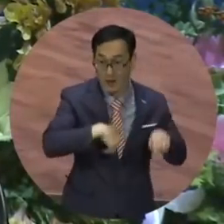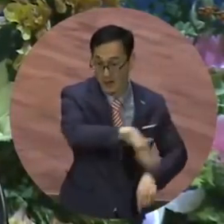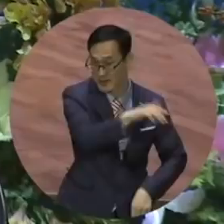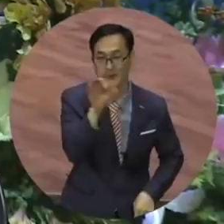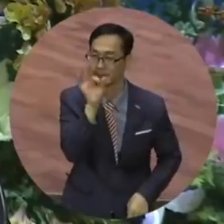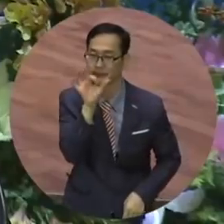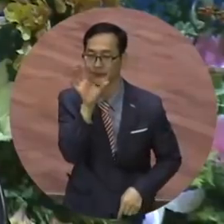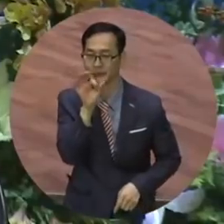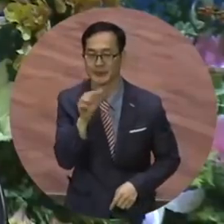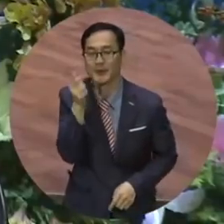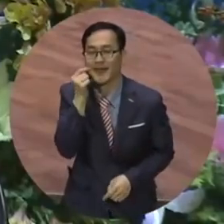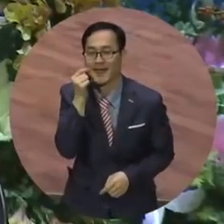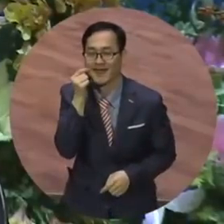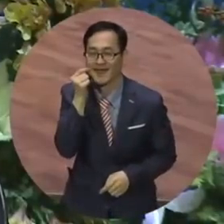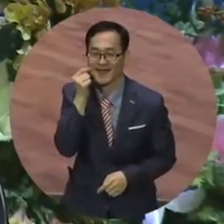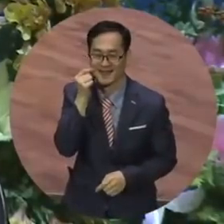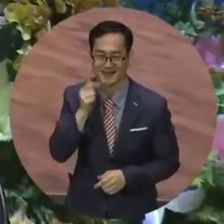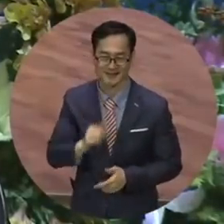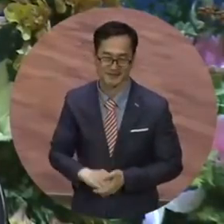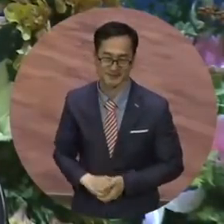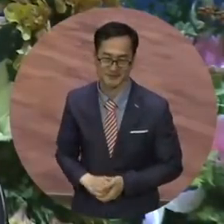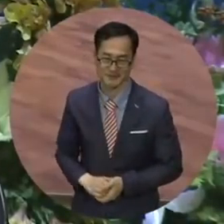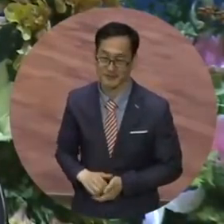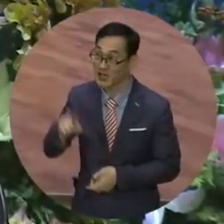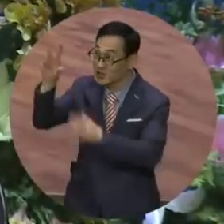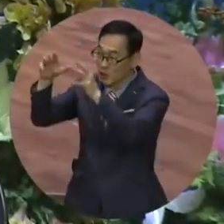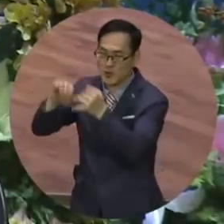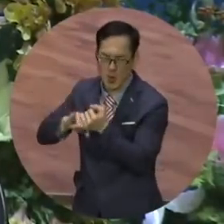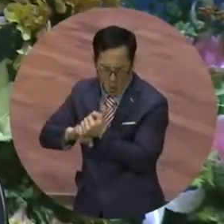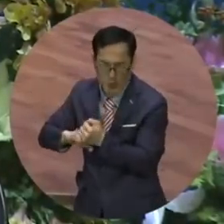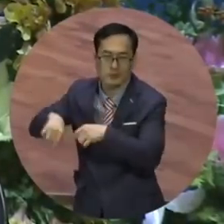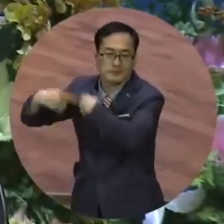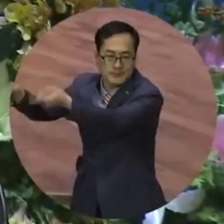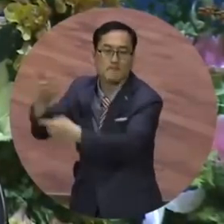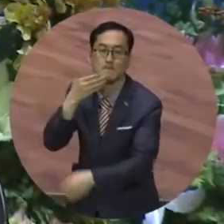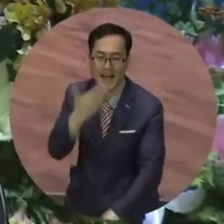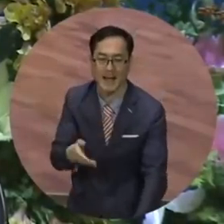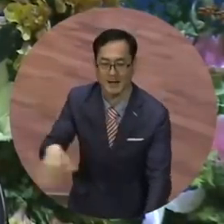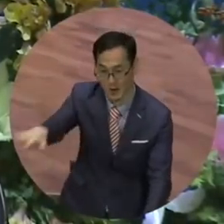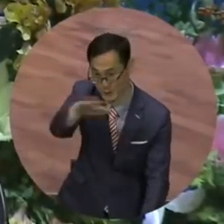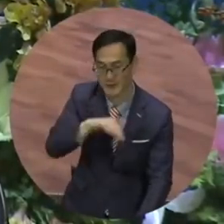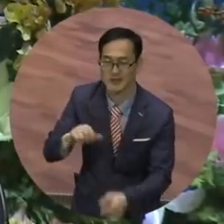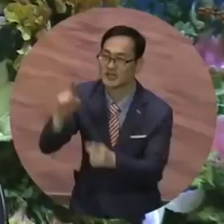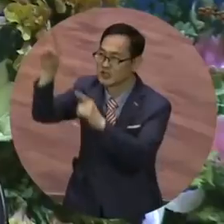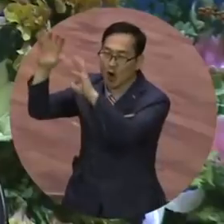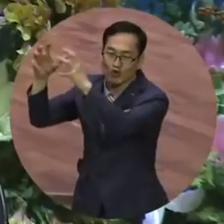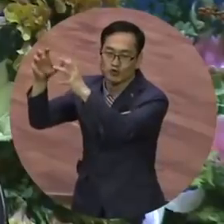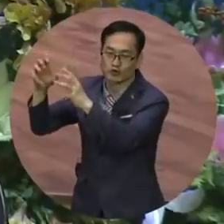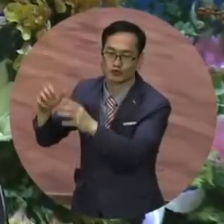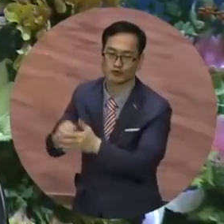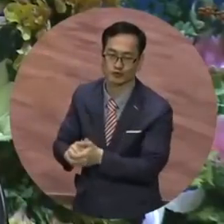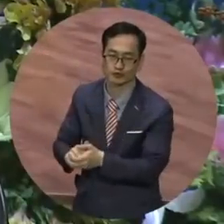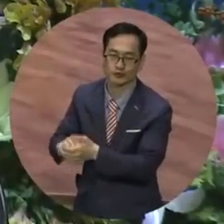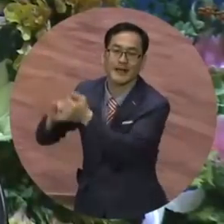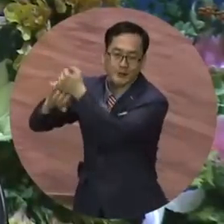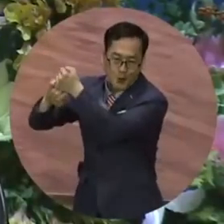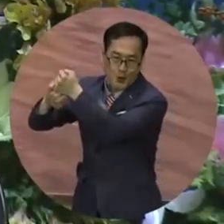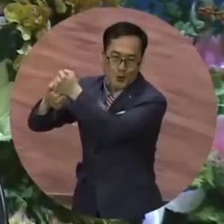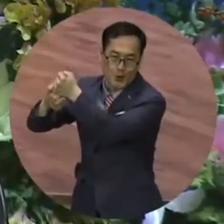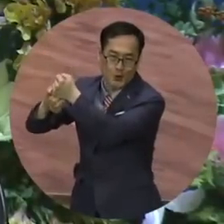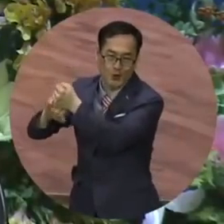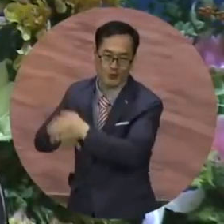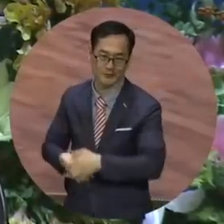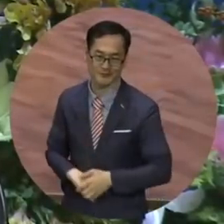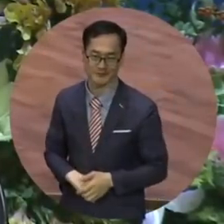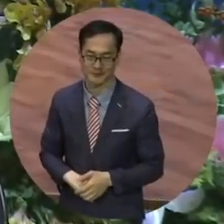지금 천국이 보장된 신분이니 얼마나 행복합니까? 그래서 우리 성도는요 죽었다 응응거리고